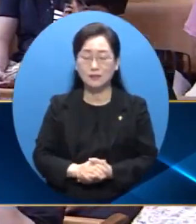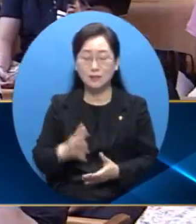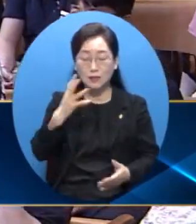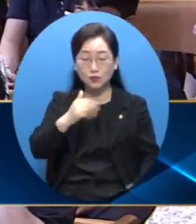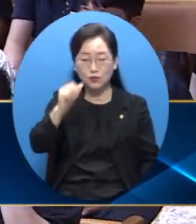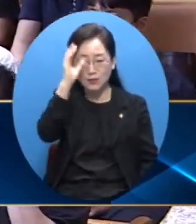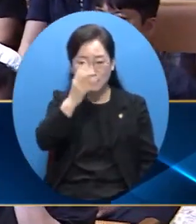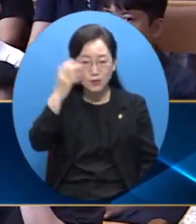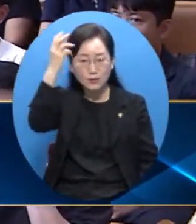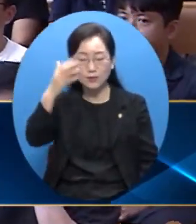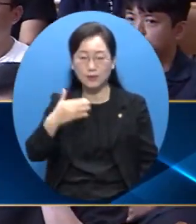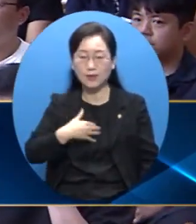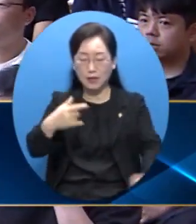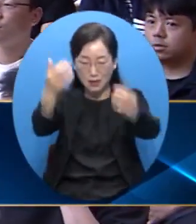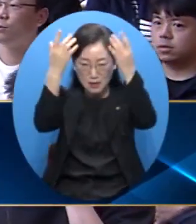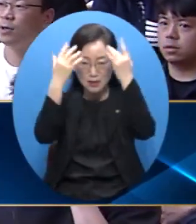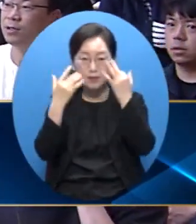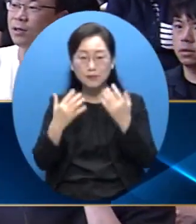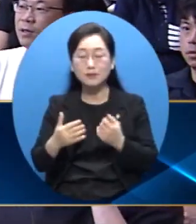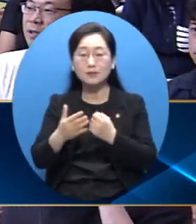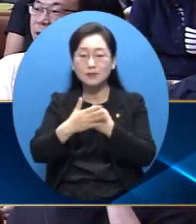주의 성령이 내가 임하셨으니.